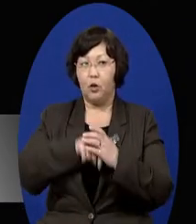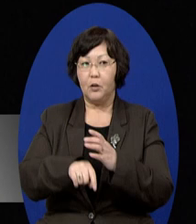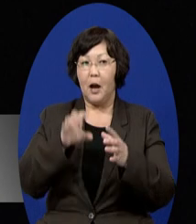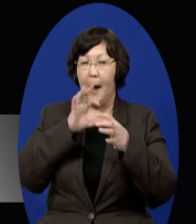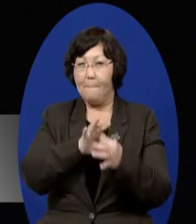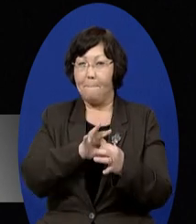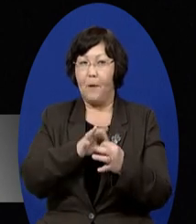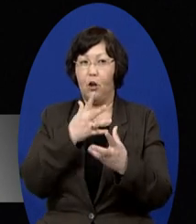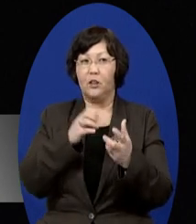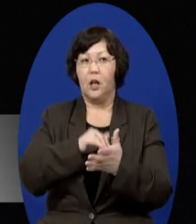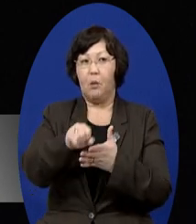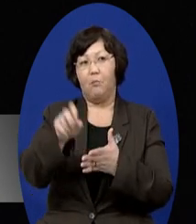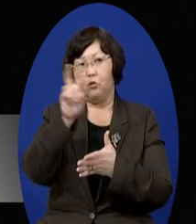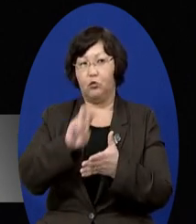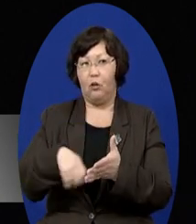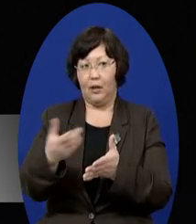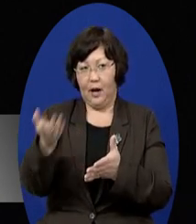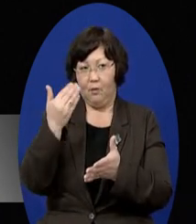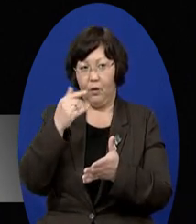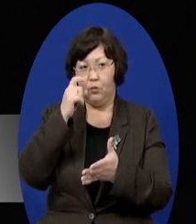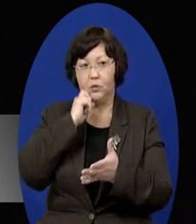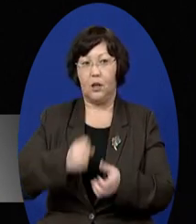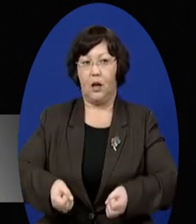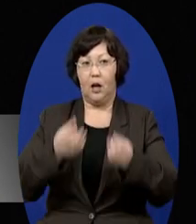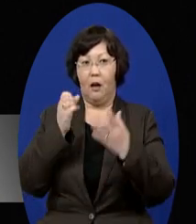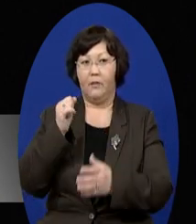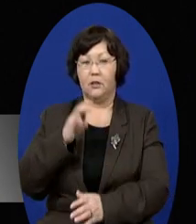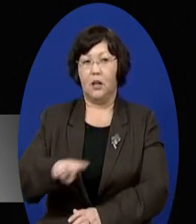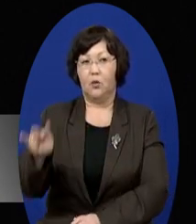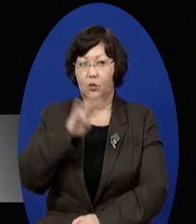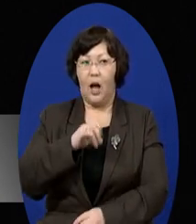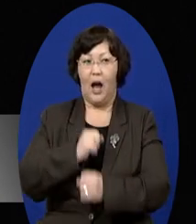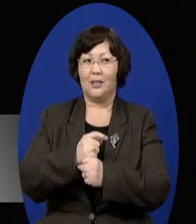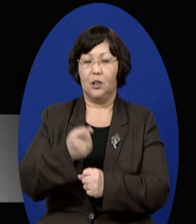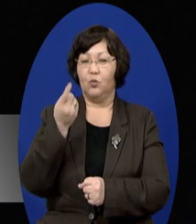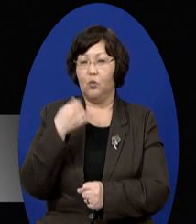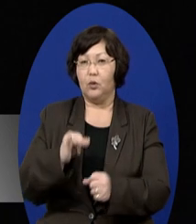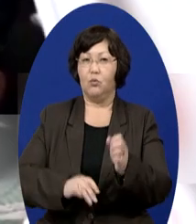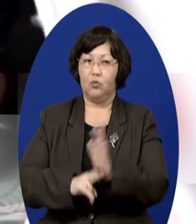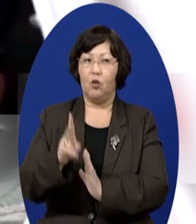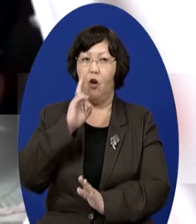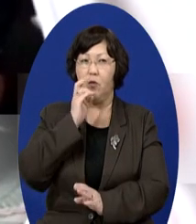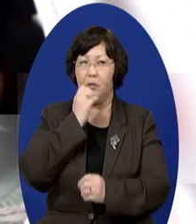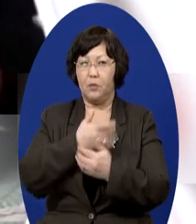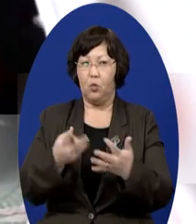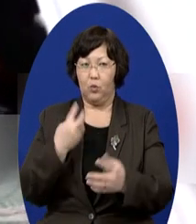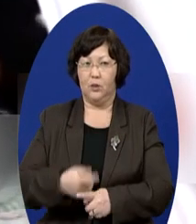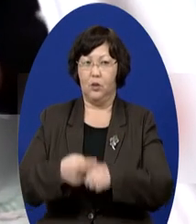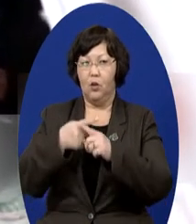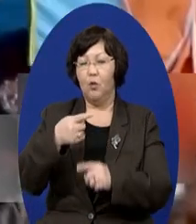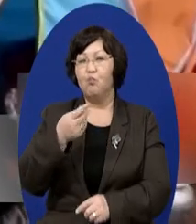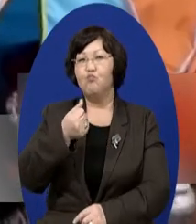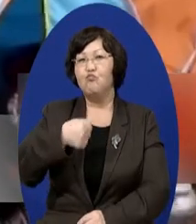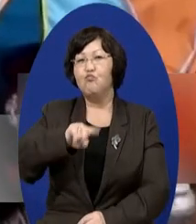Америк долларыг эргүүлэн авах хүсэлтэд гаргах юм. Афганистанд ажилгүйдл үүсч хүнсний бүтээгдэхүүний үн өсөж, мөнгөн тэмдэгтийнх нь ханш